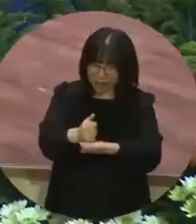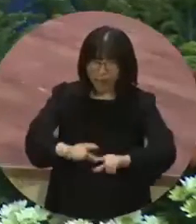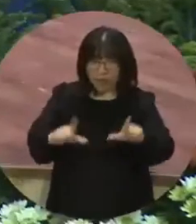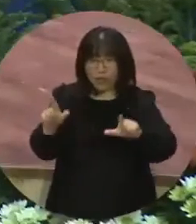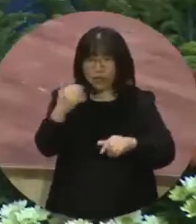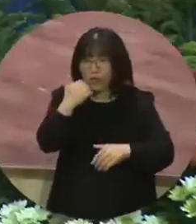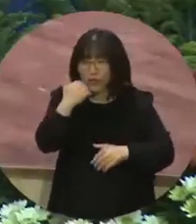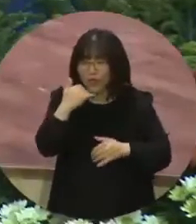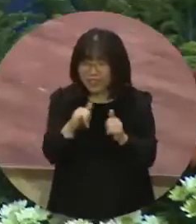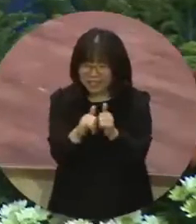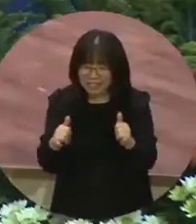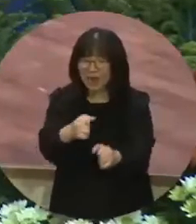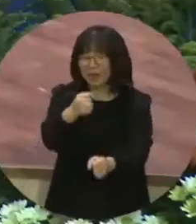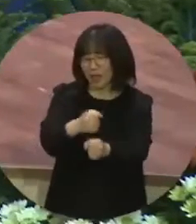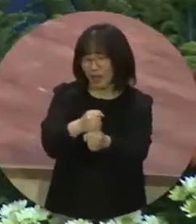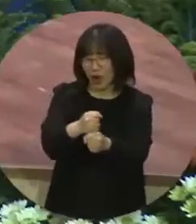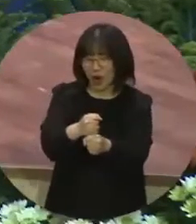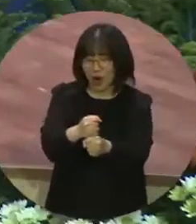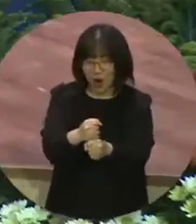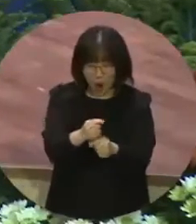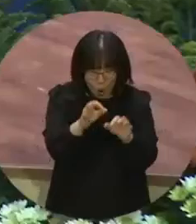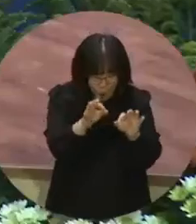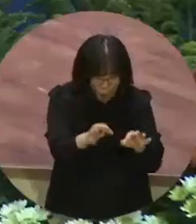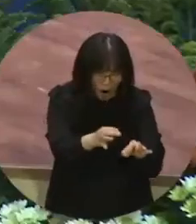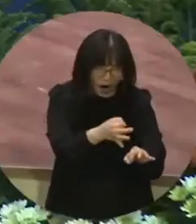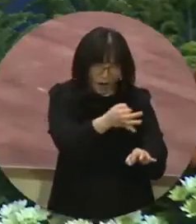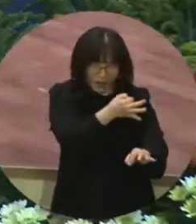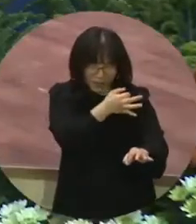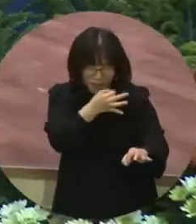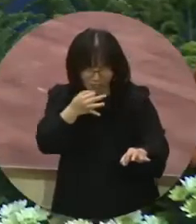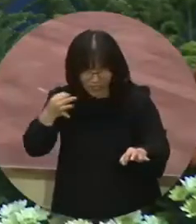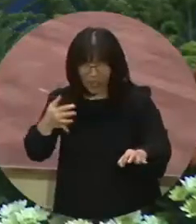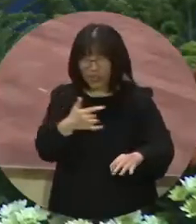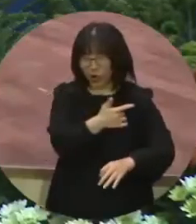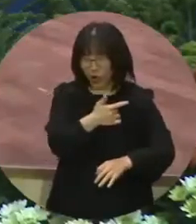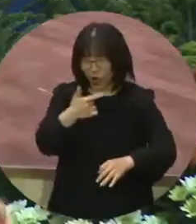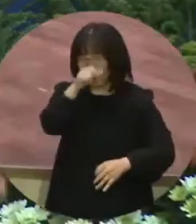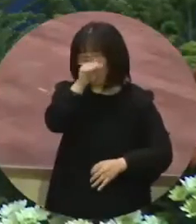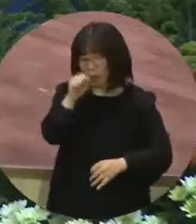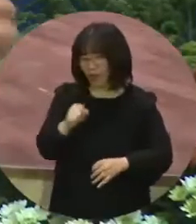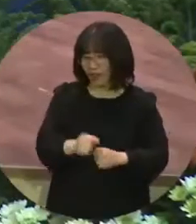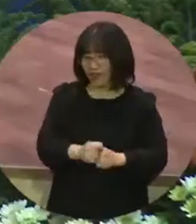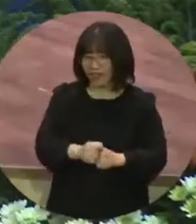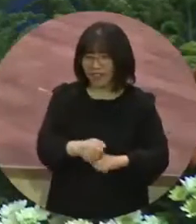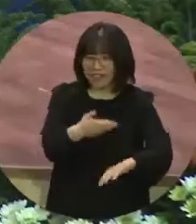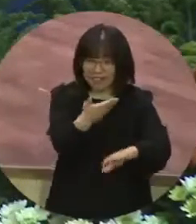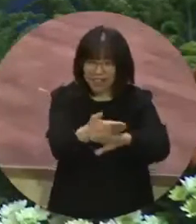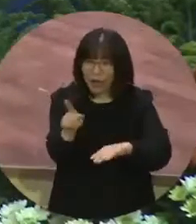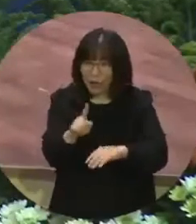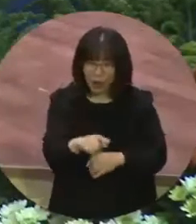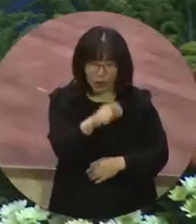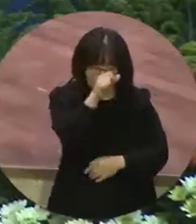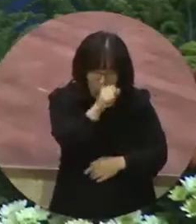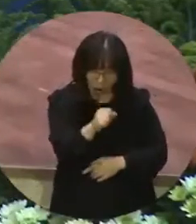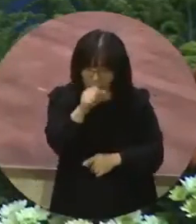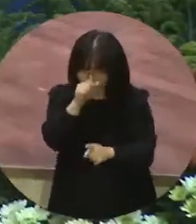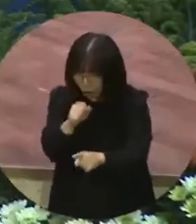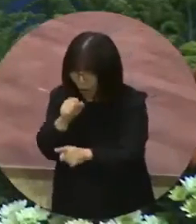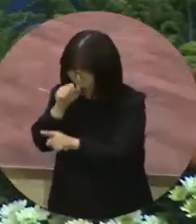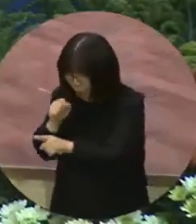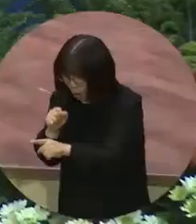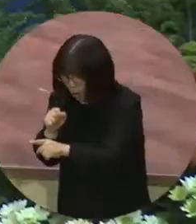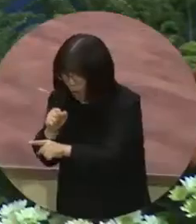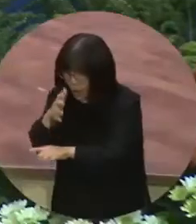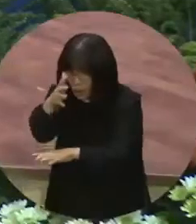창조했을 때는요. 보시기에 뭐요? 심이 좋았더라 그랬어요. 다른 거는 좋았더라고 말씀했는데 인간을 창조해놓고